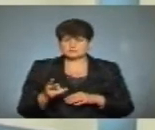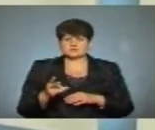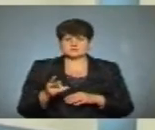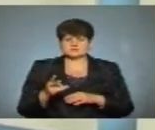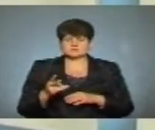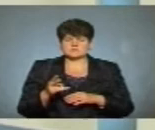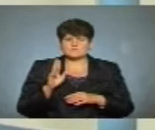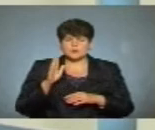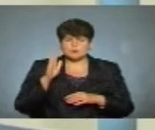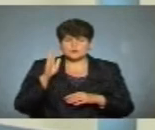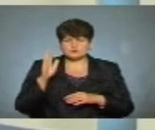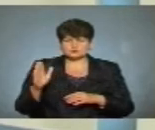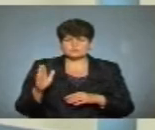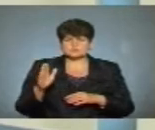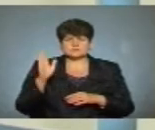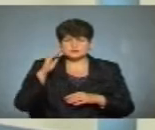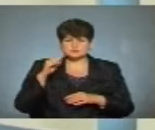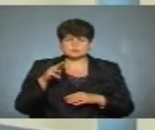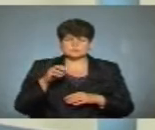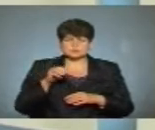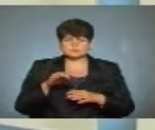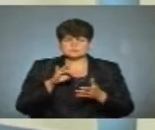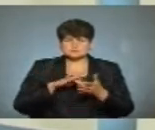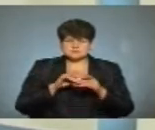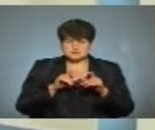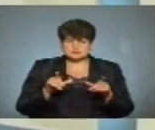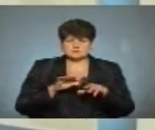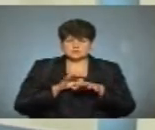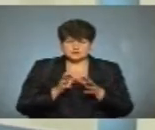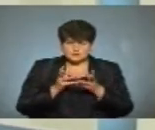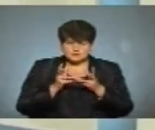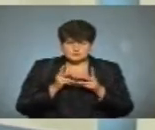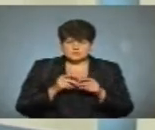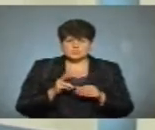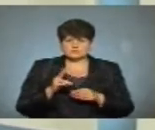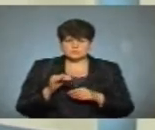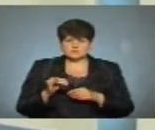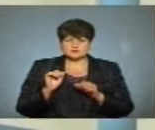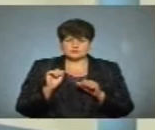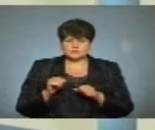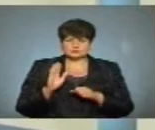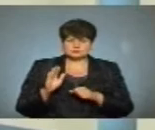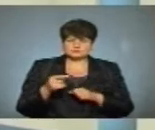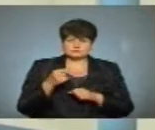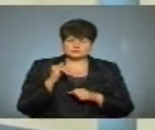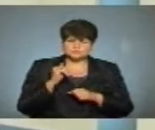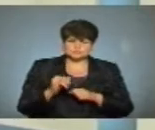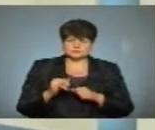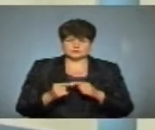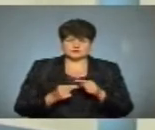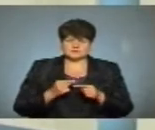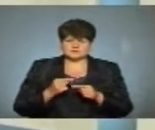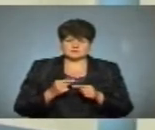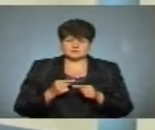по прогнозах гідрометцентру, проводили відповідні розрахунки, які можуть бути негативні наслідки